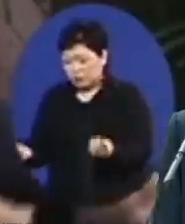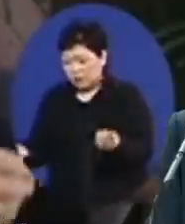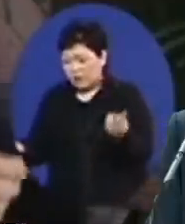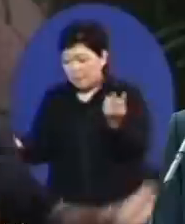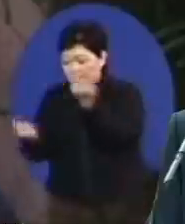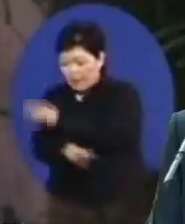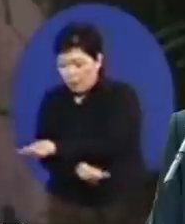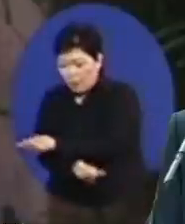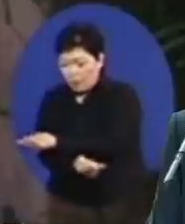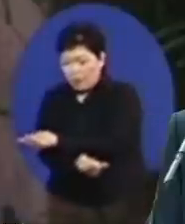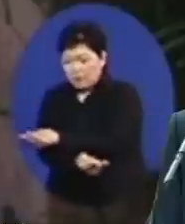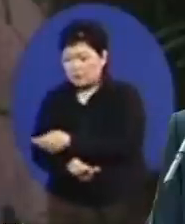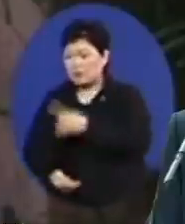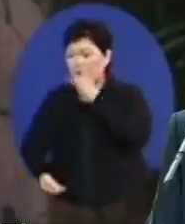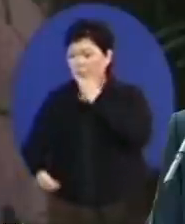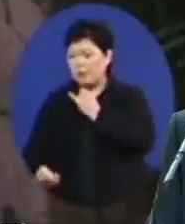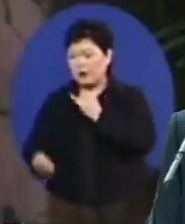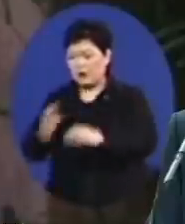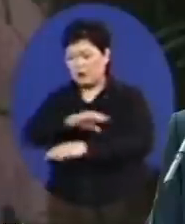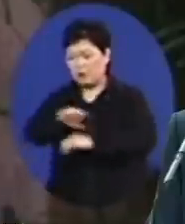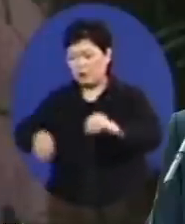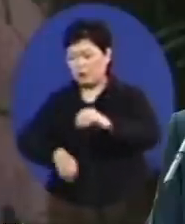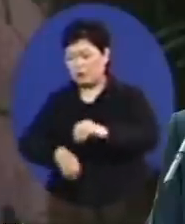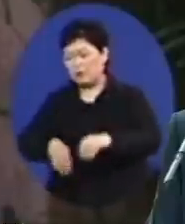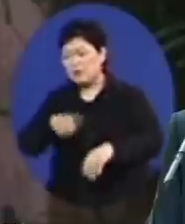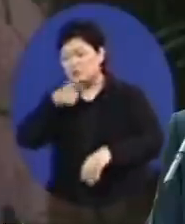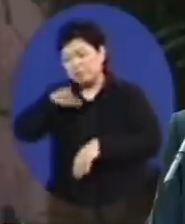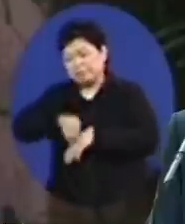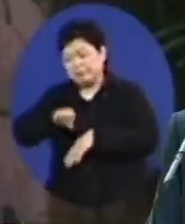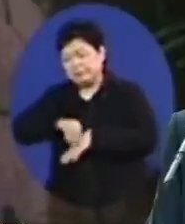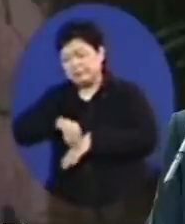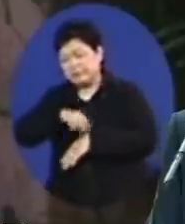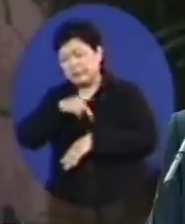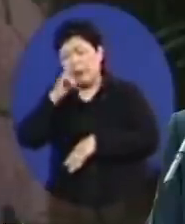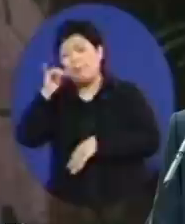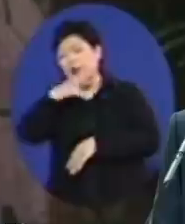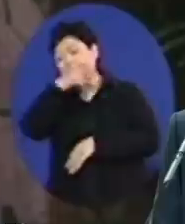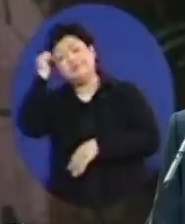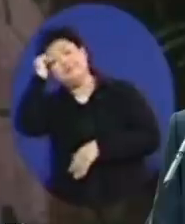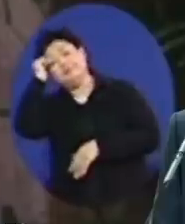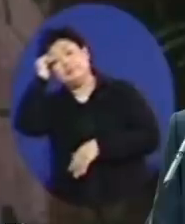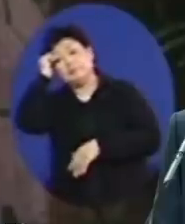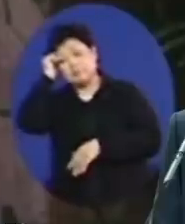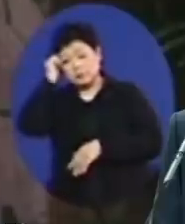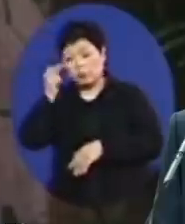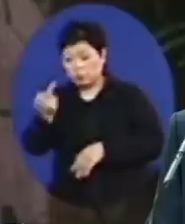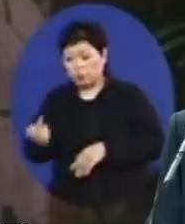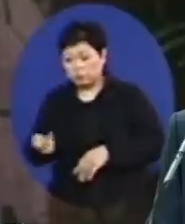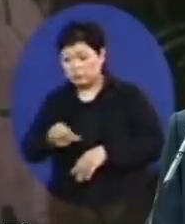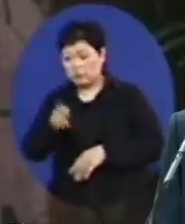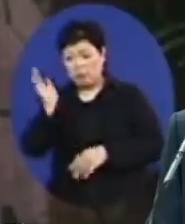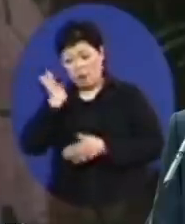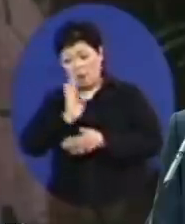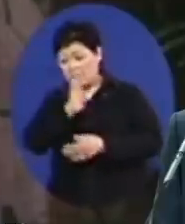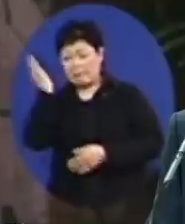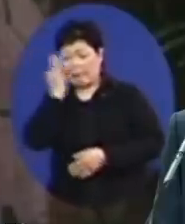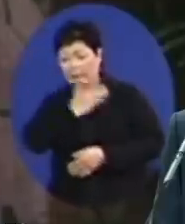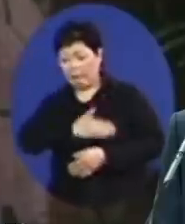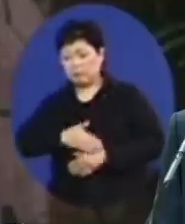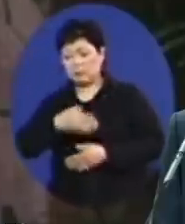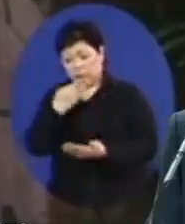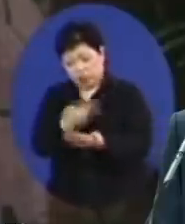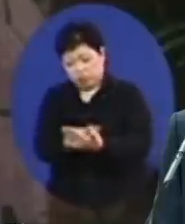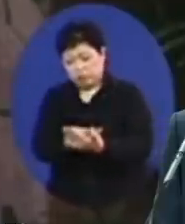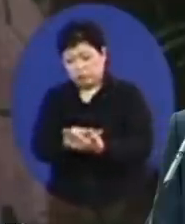깔고 그 위에 어머니가 누워서 주무십니다. 진자리 마른 자리 갈아서 눕히는 것입니다.